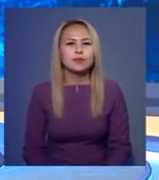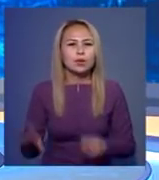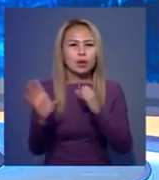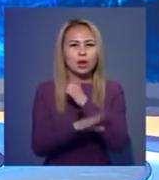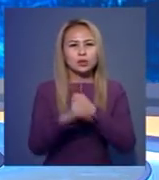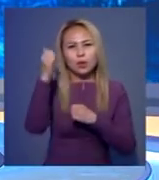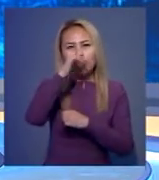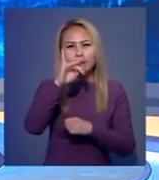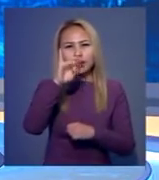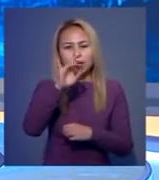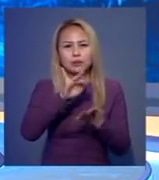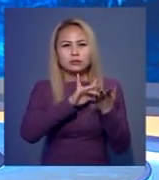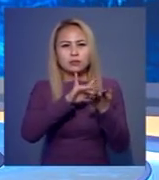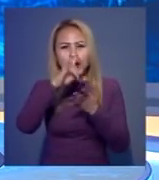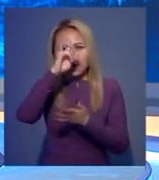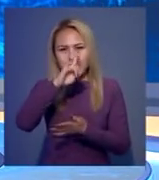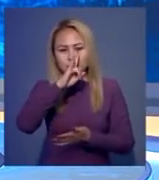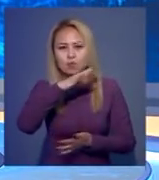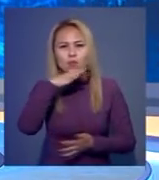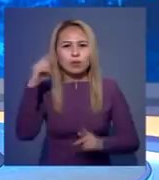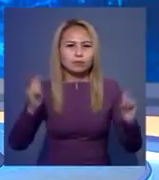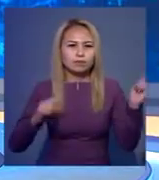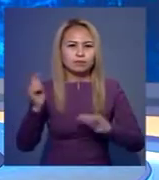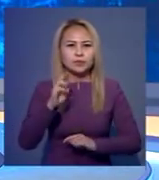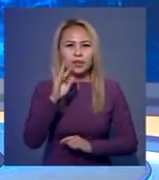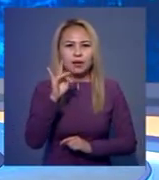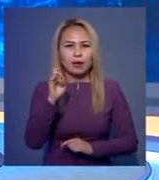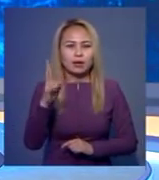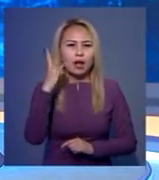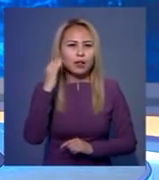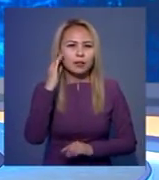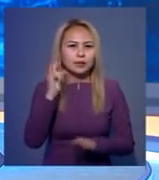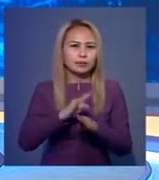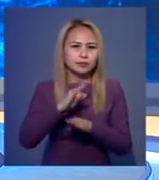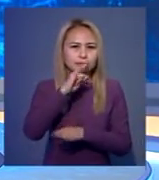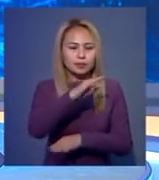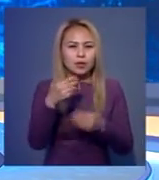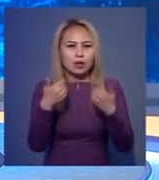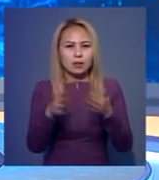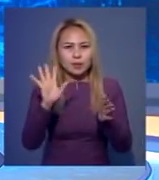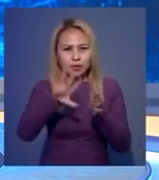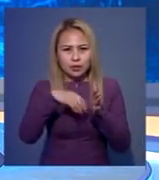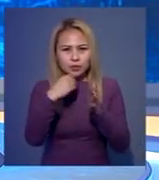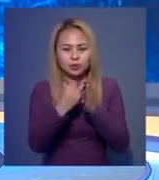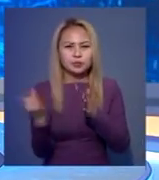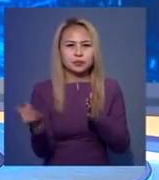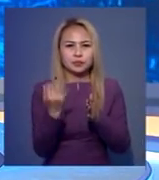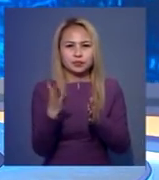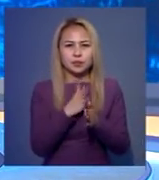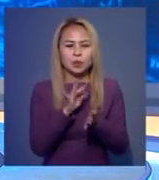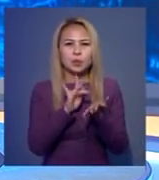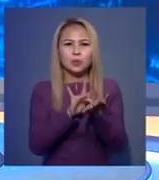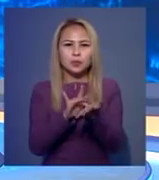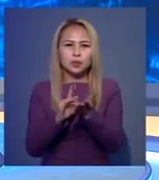Соңғы жылдары Иран саяхатшылары Қазақстанға көптеп келуде. Әсіресе Тегеран Алматы әуе қатынасы ашылғалы қызығушылық артты,